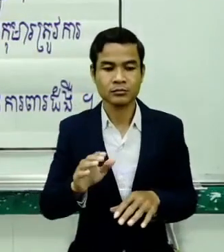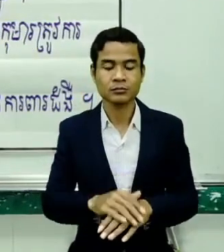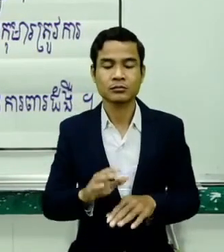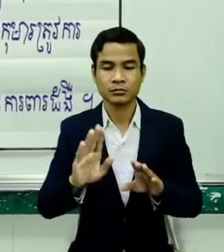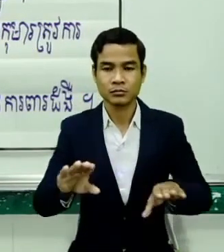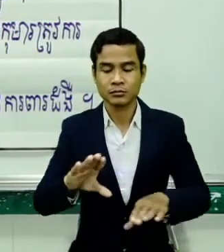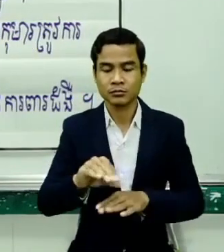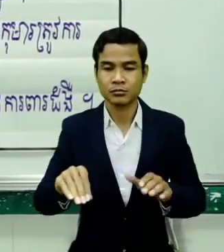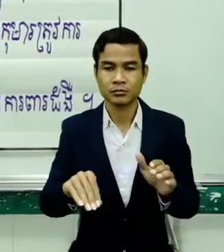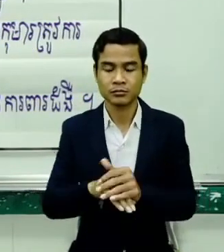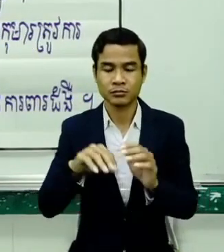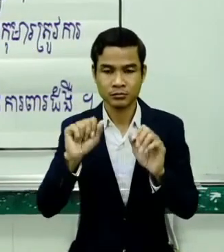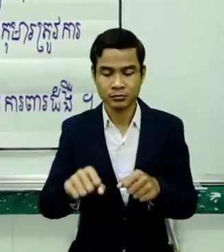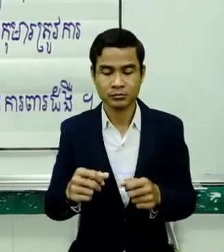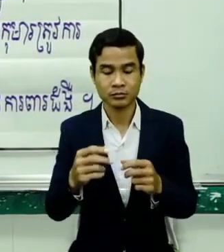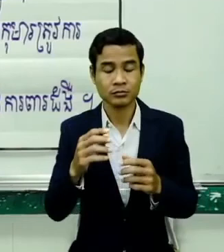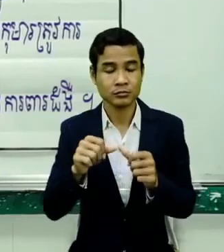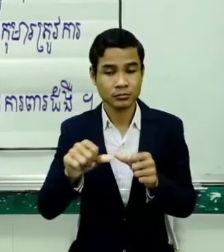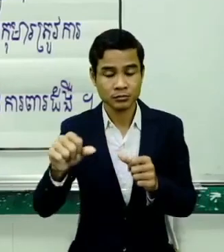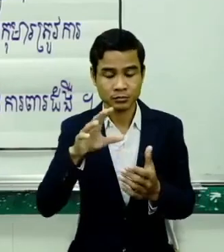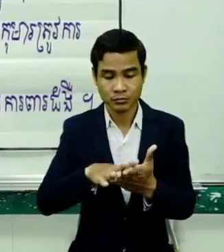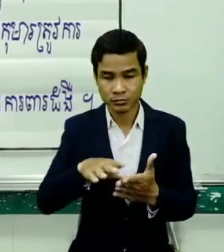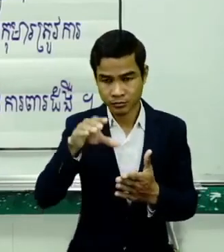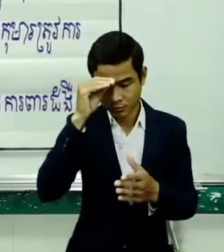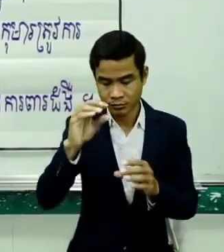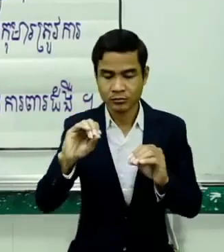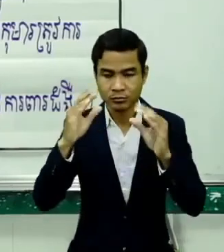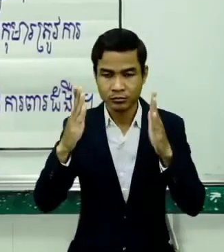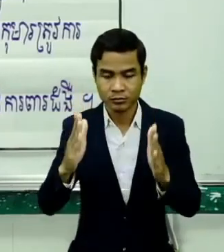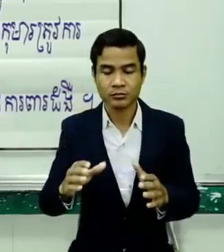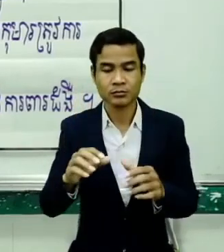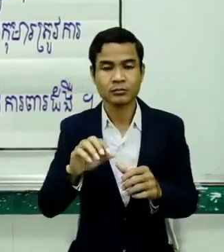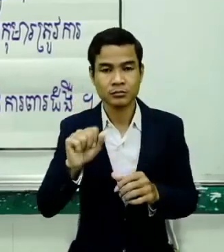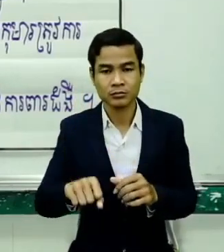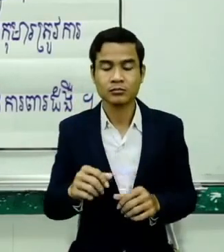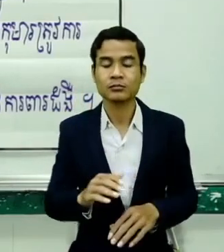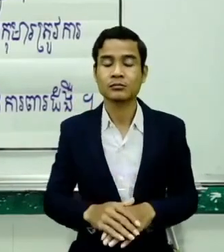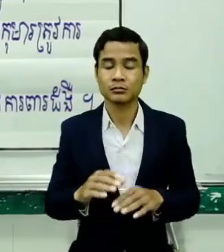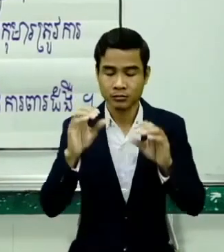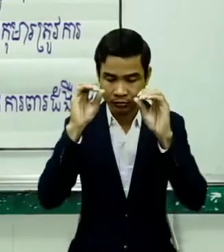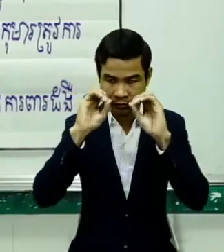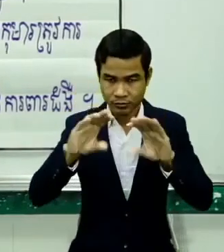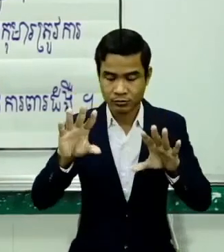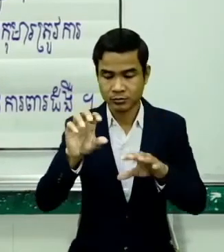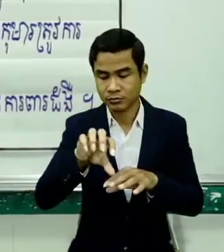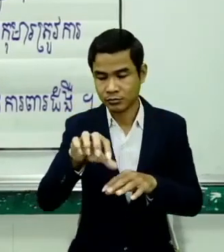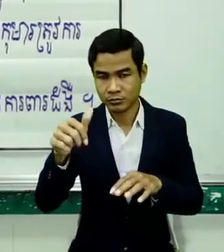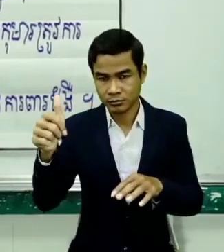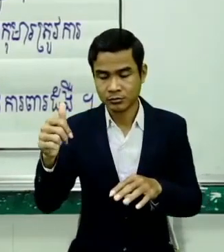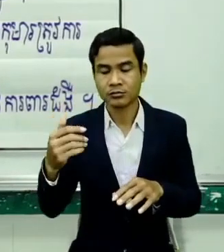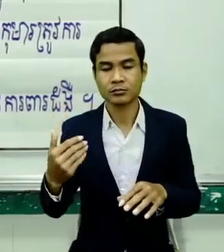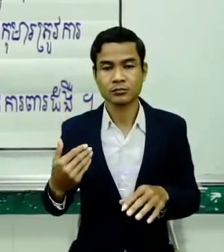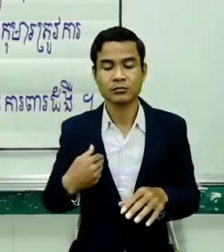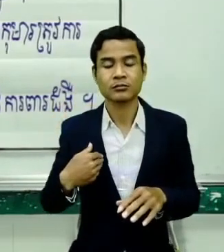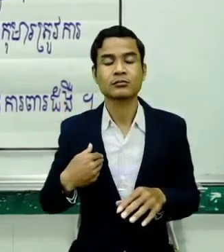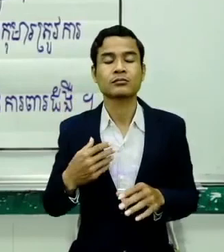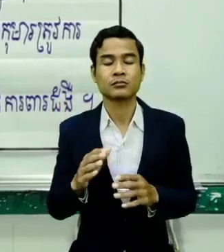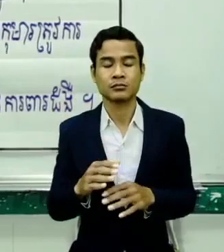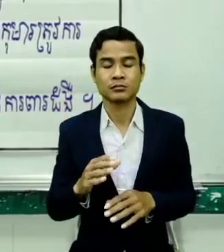កូនកូនទាំងអស់គ្នាក៏អាចនឹងបន្តសិក្សាជាមួយអ្នកគ្រូបានតាមប្រព័ន្ធផ្សព្វផ្សាយនានាមានដូច